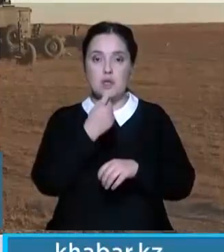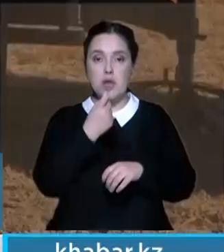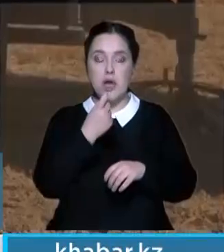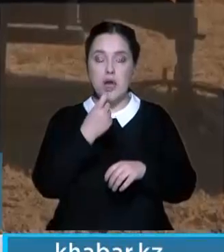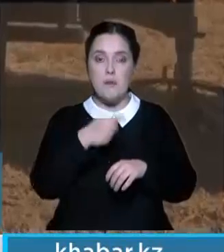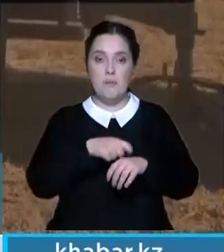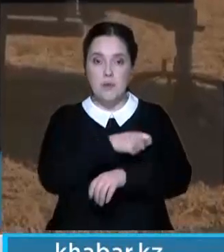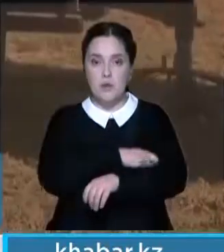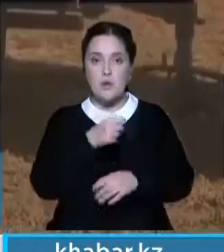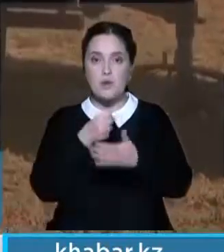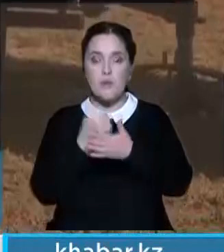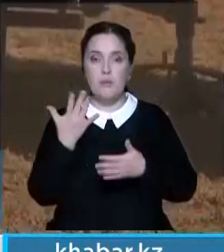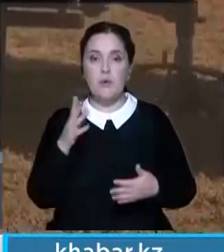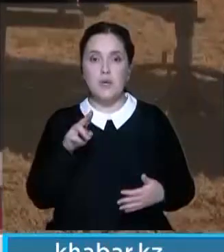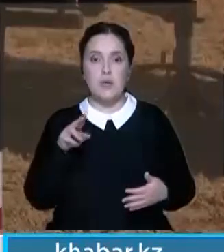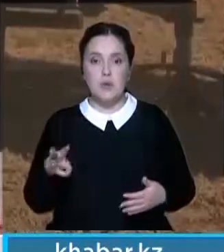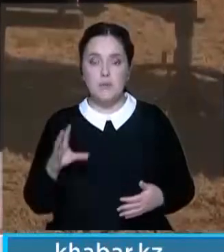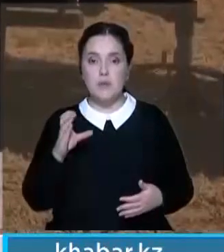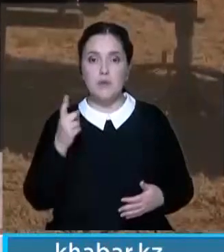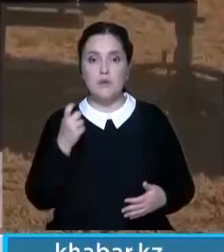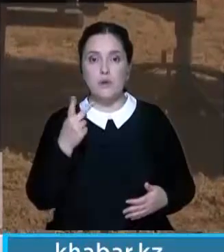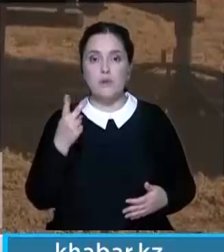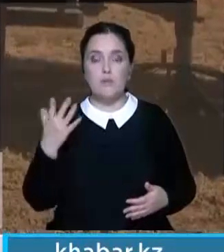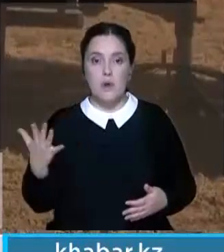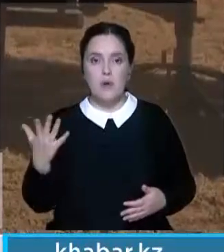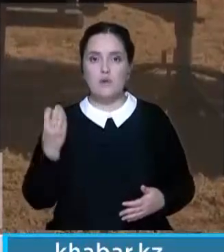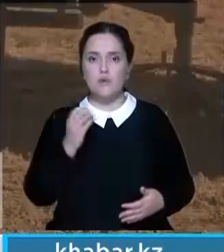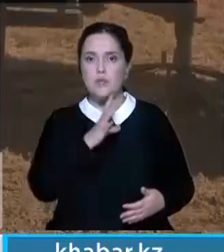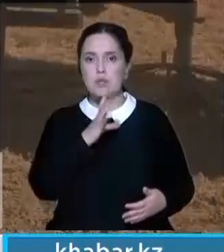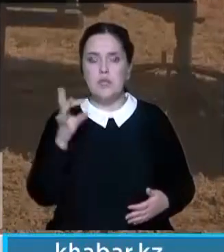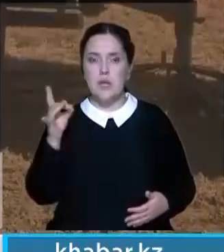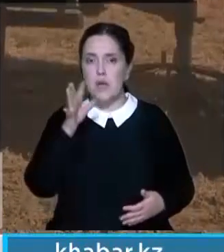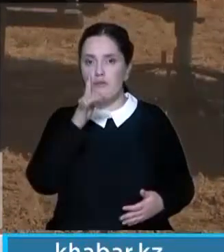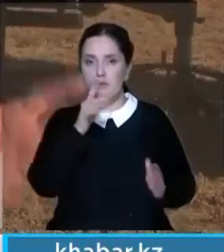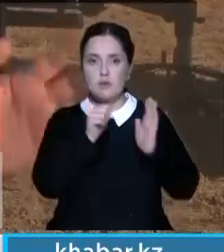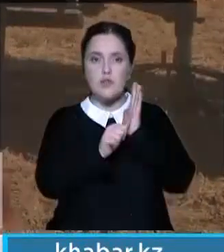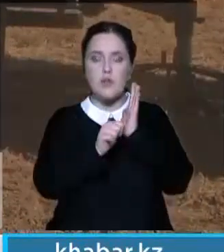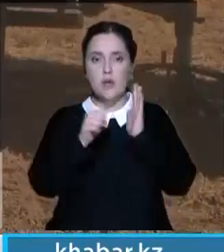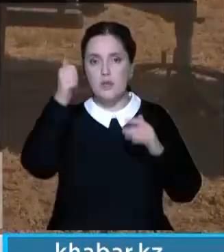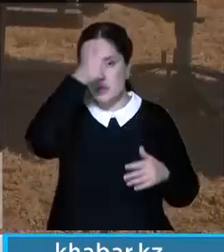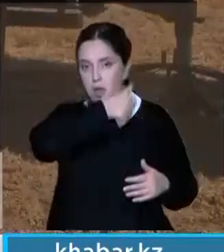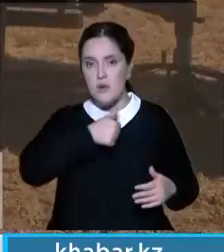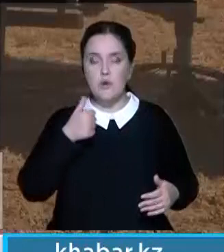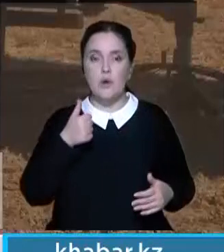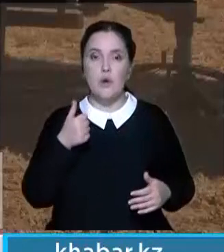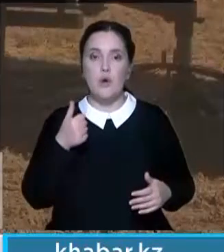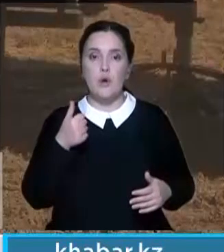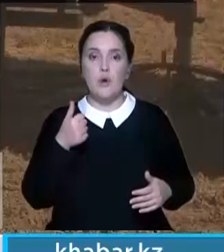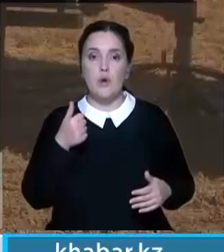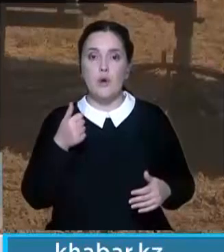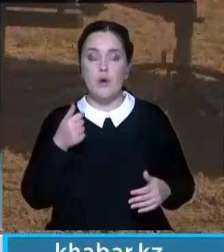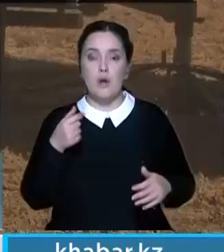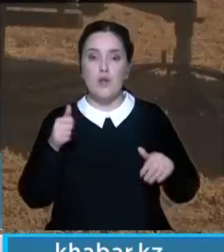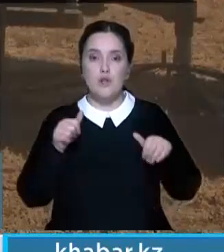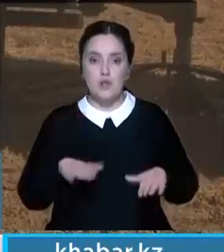километров. Зенитно-ракетный комплекс С-125 – это еще советский проект 60-х годов. Но технические решения, которые были заложены сюда,